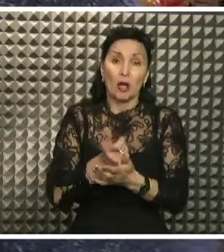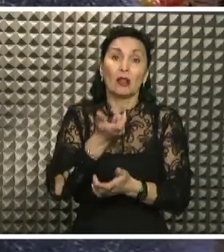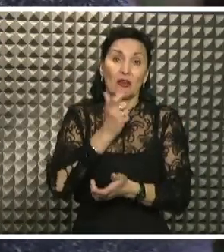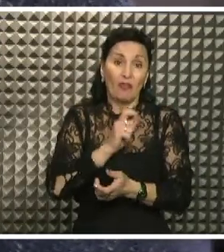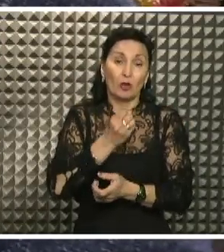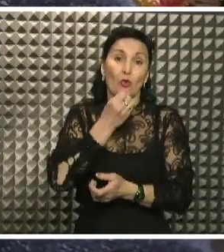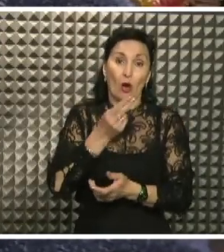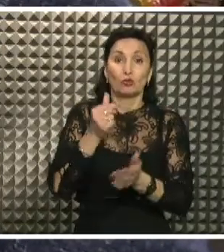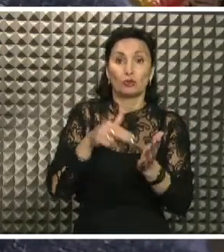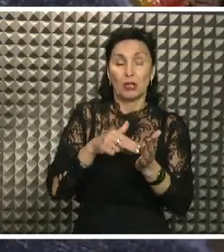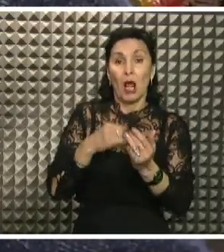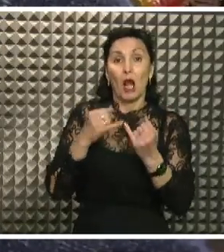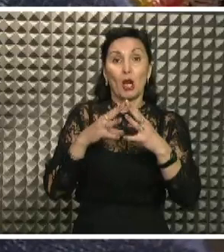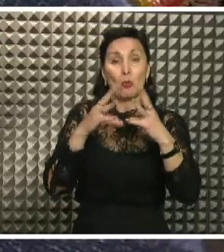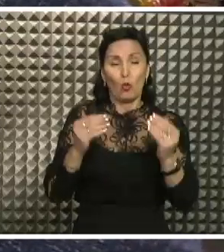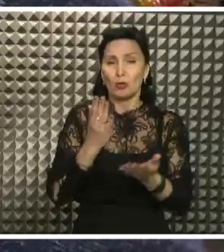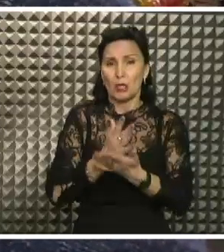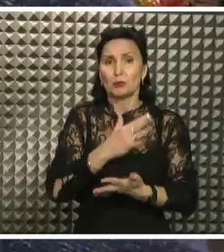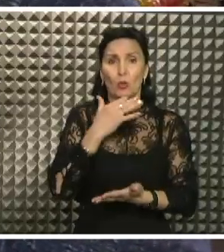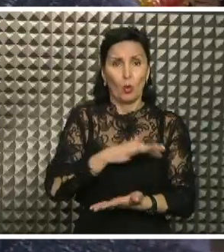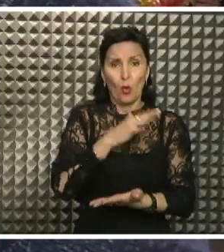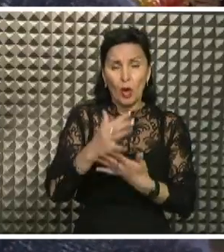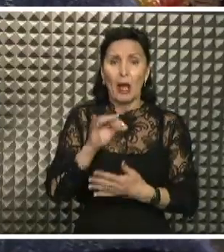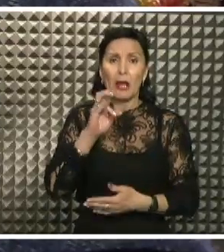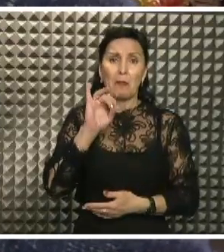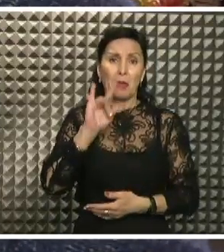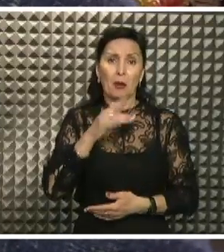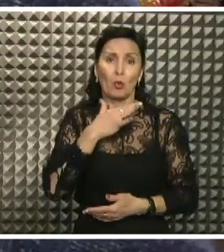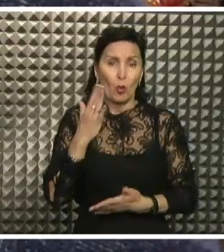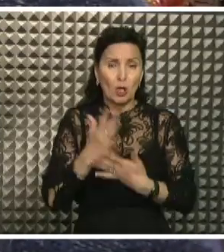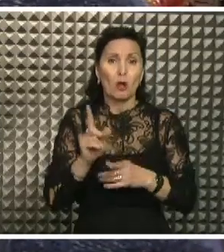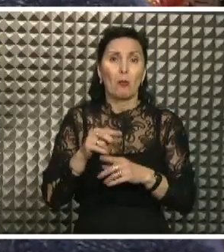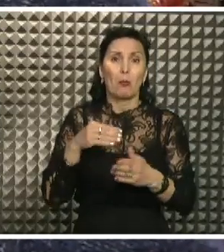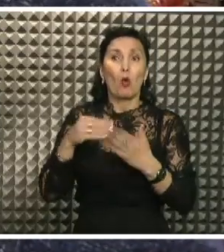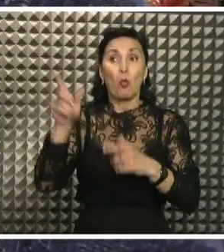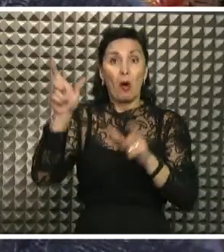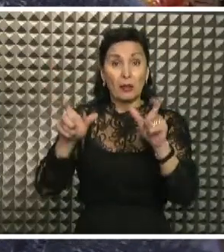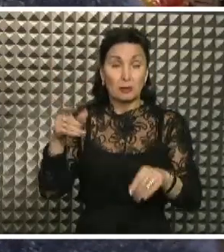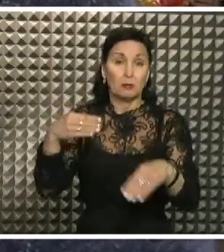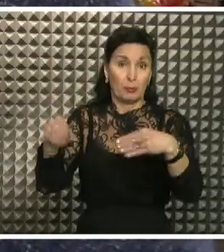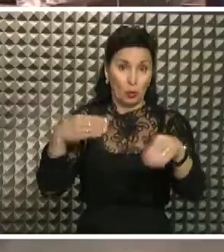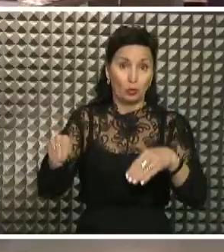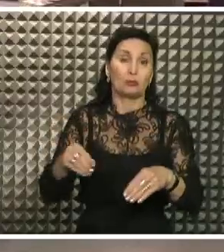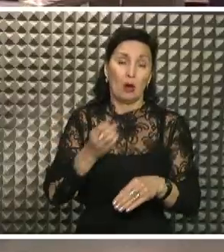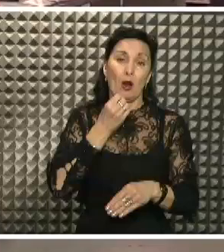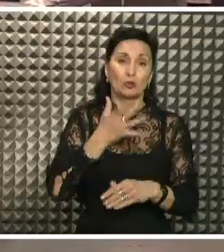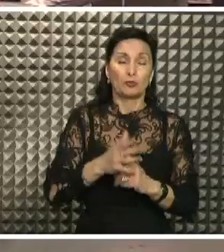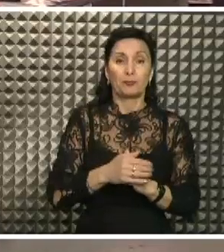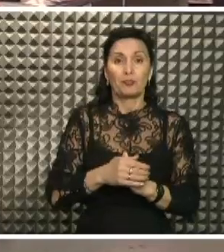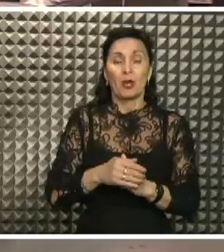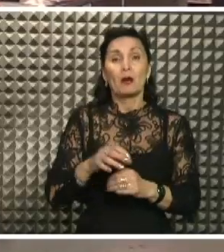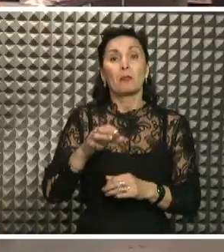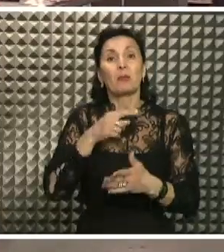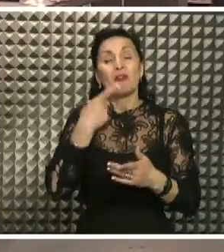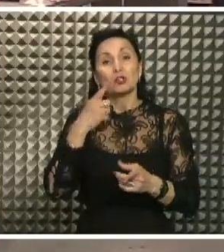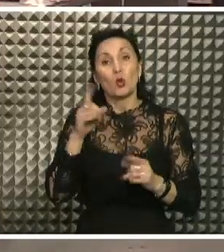адекватную, хорошую цену. Лимон есть в большом количестве, имбирь тоже есть. Покупатели за ним идут, берут очень хорошо. Специалисты